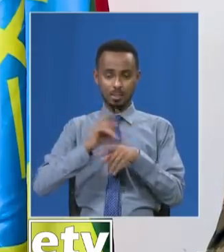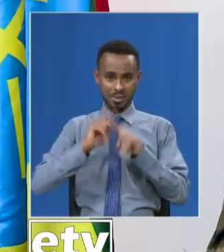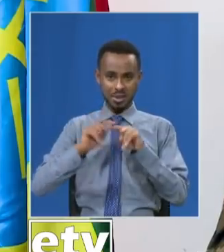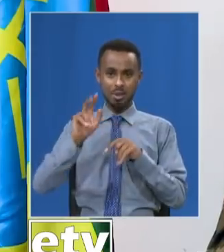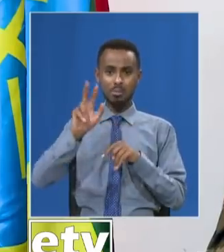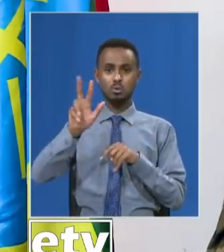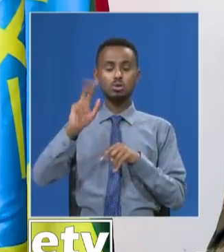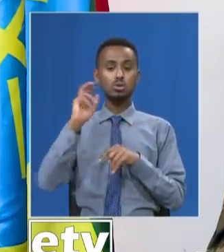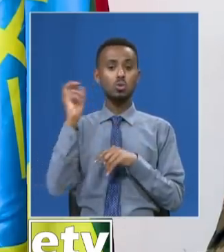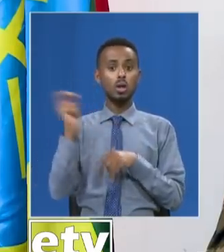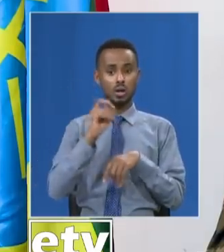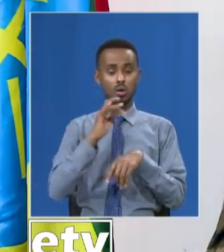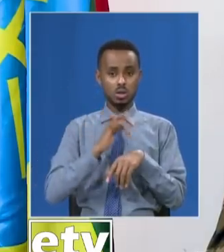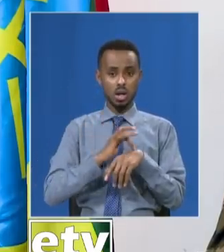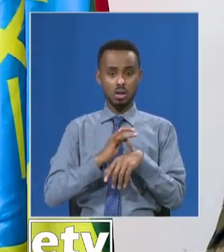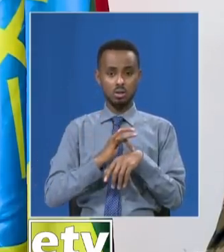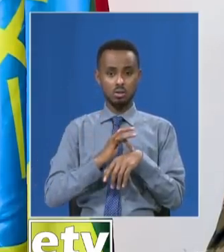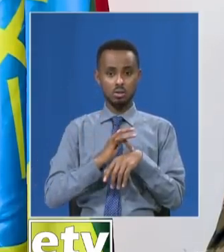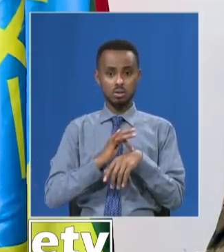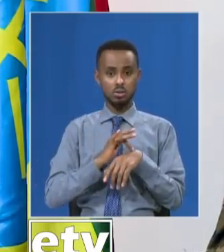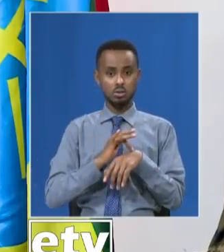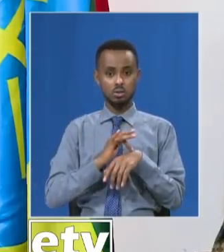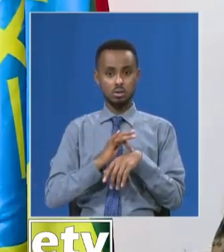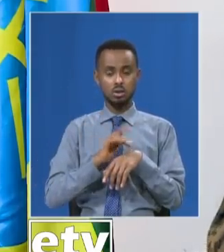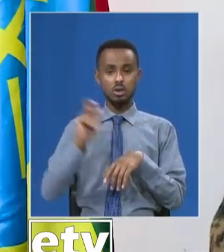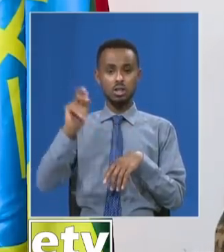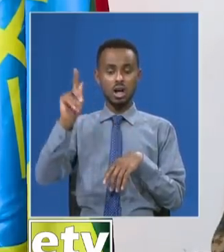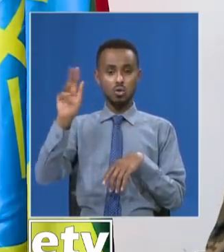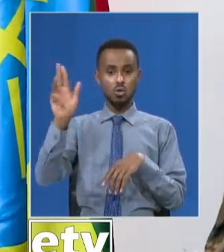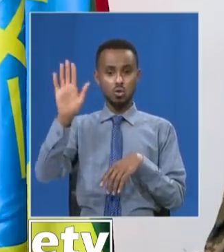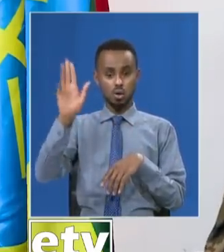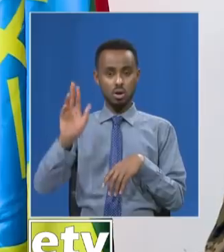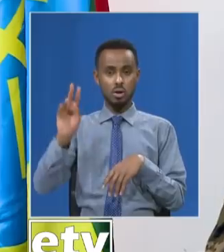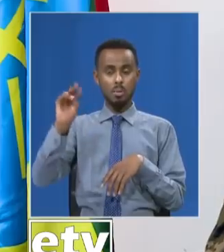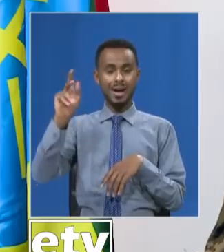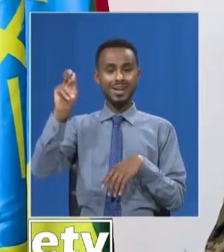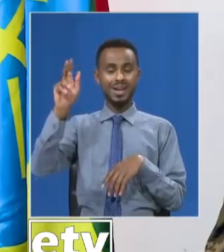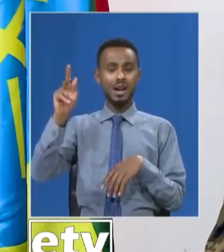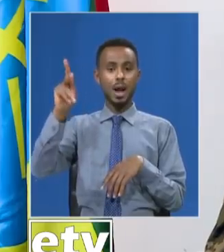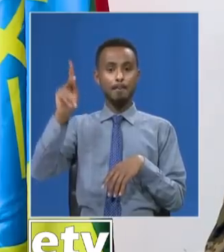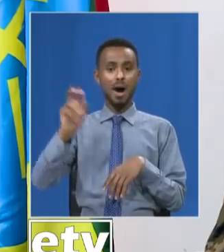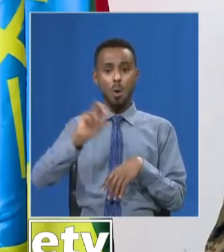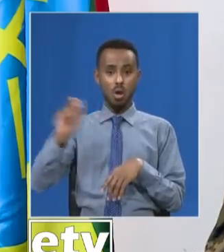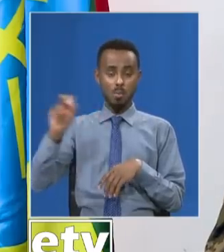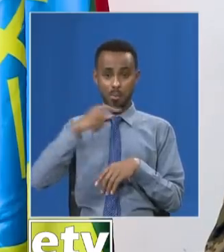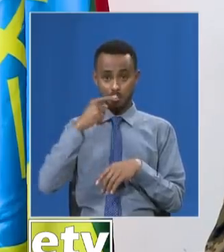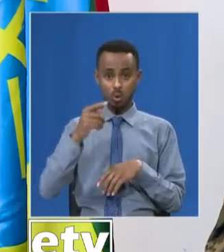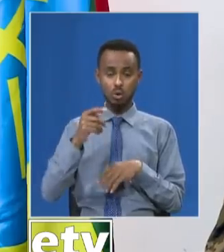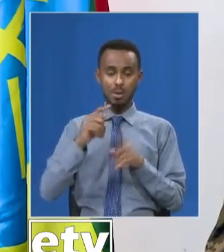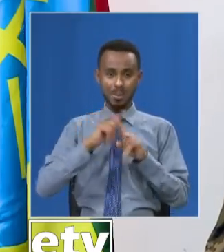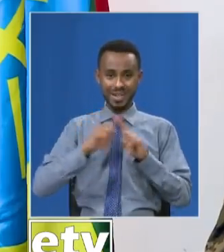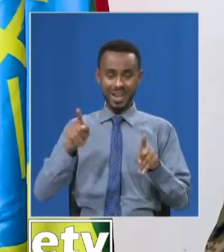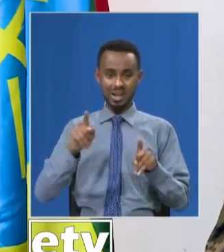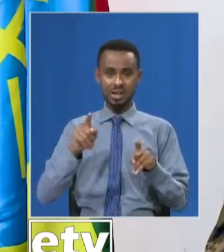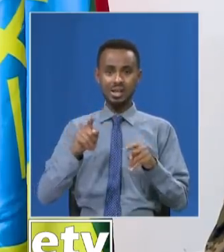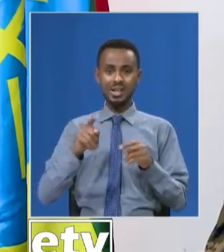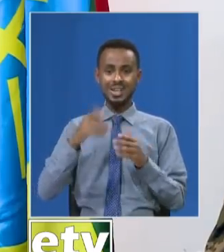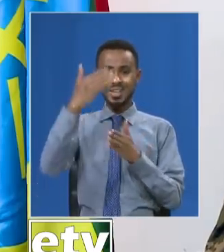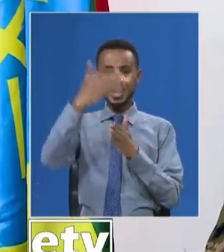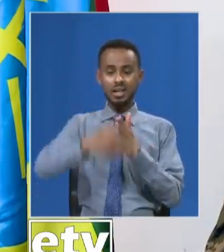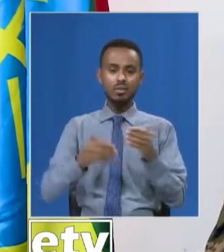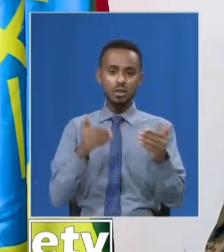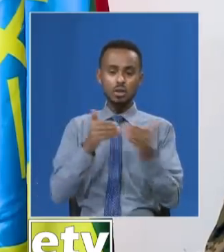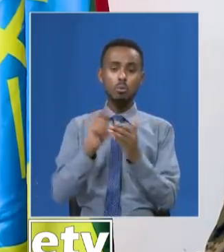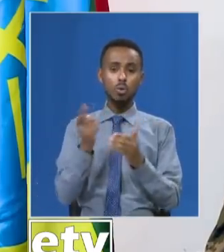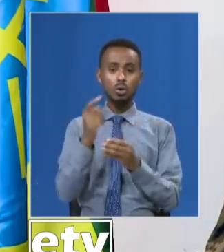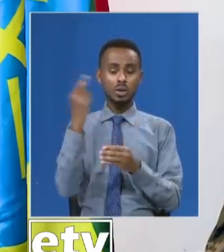በተለይ በ3 ወረዳዎች ላይ ዳንጉር፣ ማንደራና ፓዌ በሚባሉት በተለይ ለጠረፍ ቅርብ